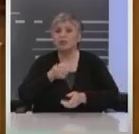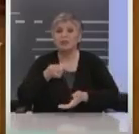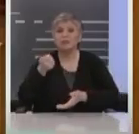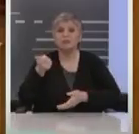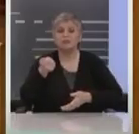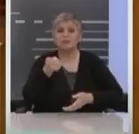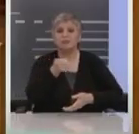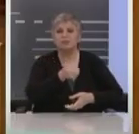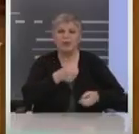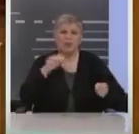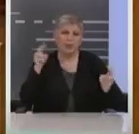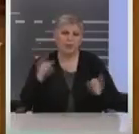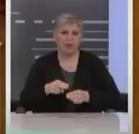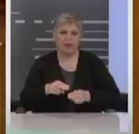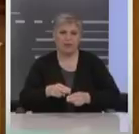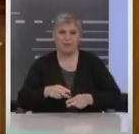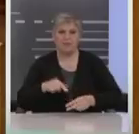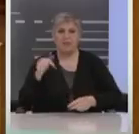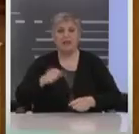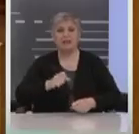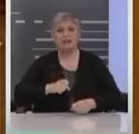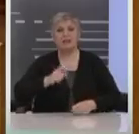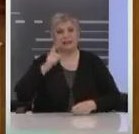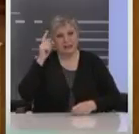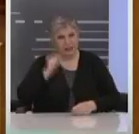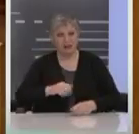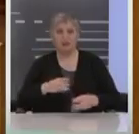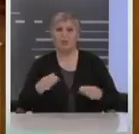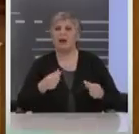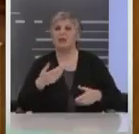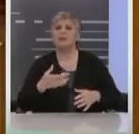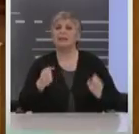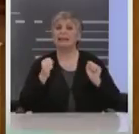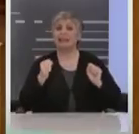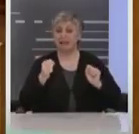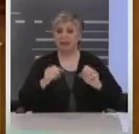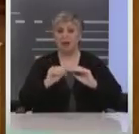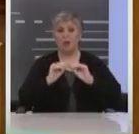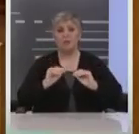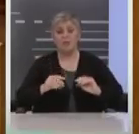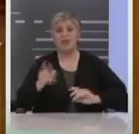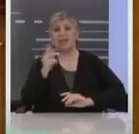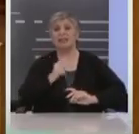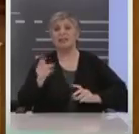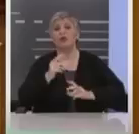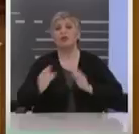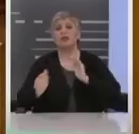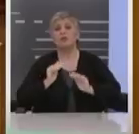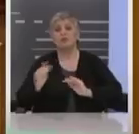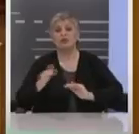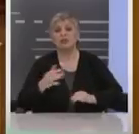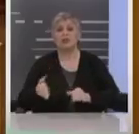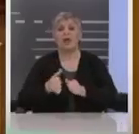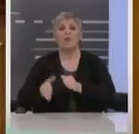γνωρίζετε ότι οι δαπάνες είναι απολύτως ανελαστικές. Στη δημόσια υγεία, στην παιδεία, στην κοινωνική προστασία, στους μισθούς και